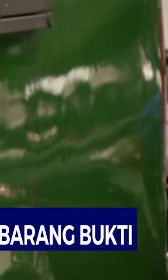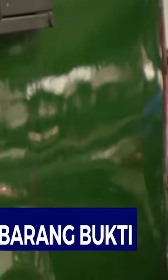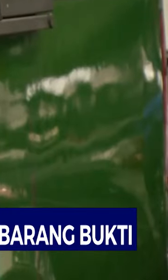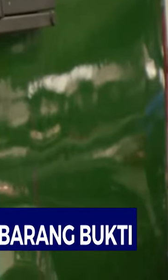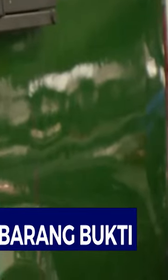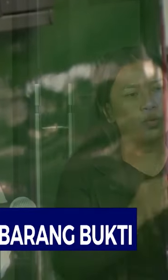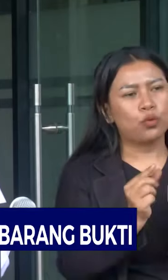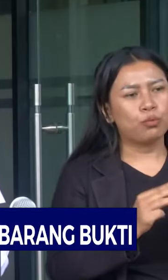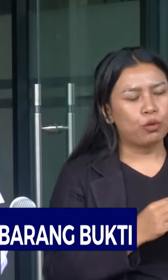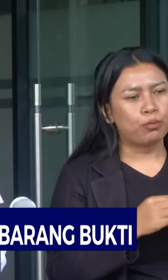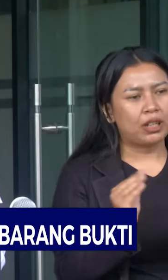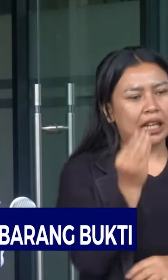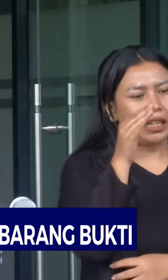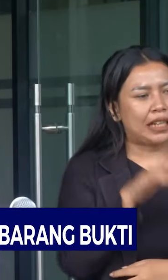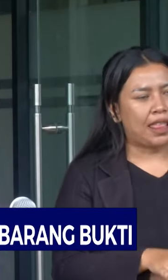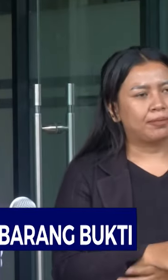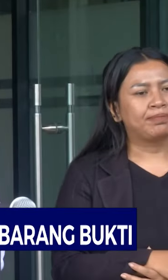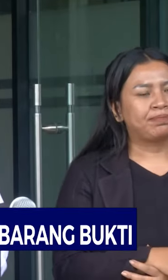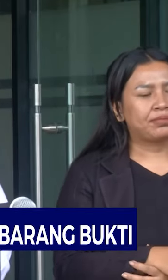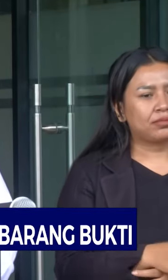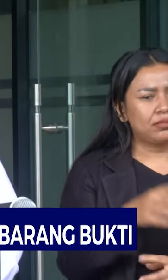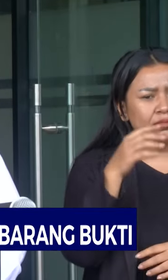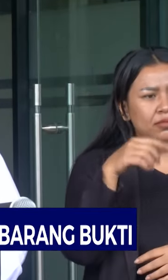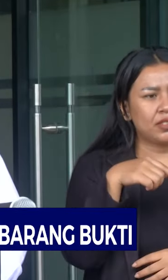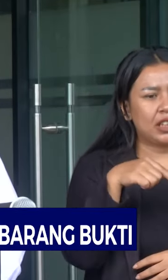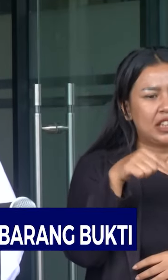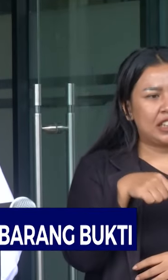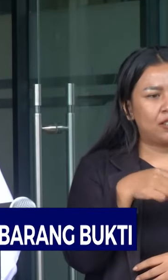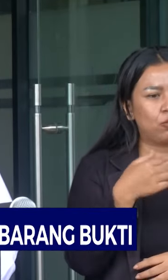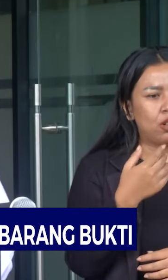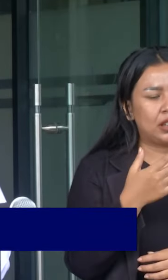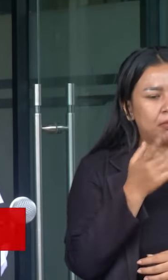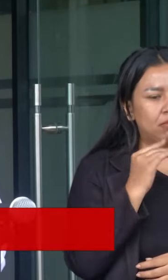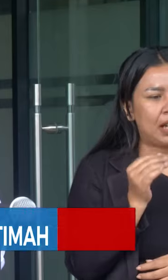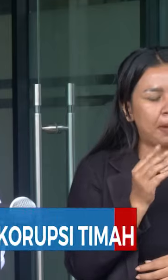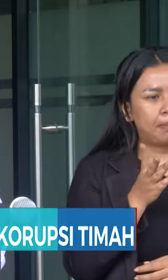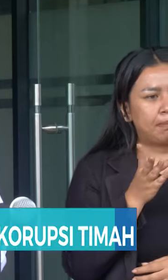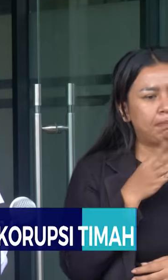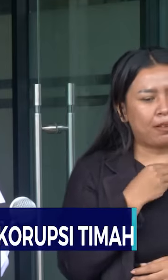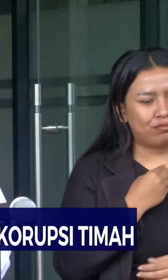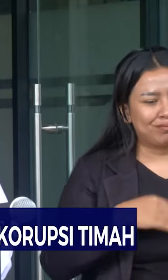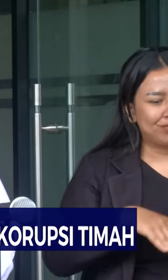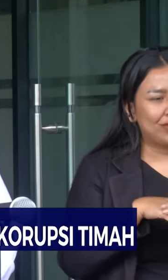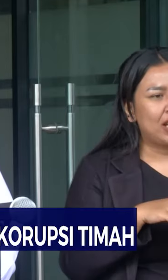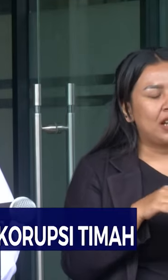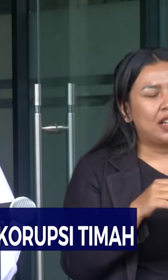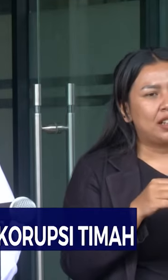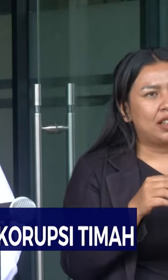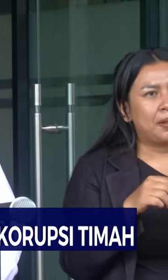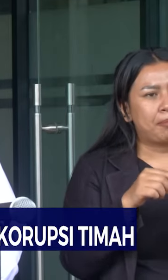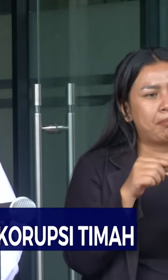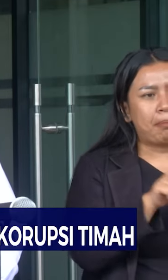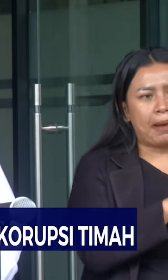Agung perlu kami sampaikan bahwa Hal ini tentu memenuhi maksud dari pasal 139